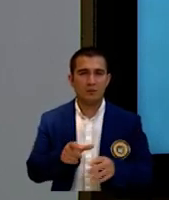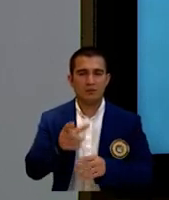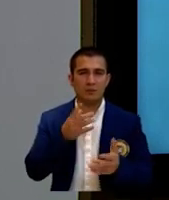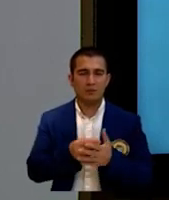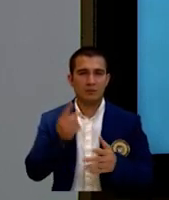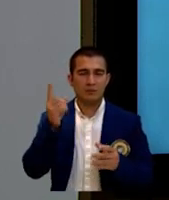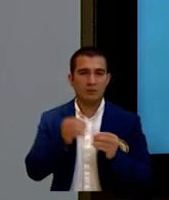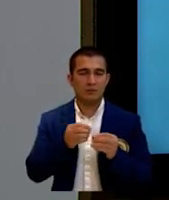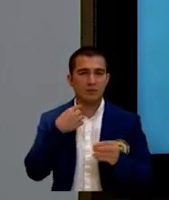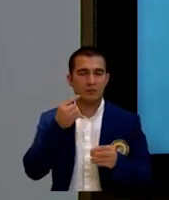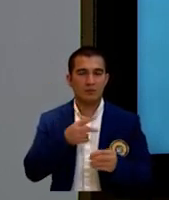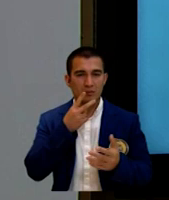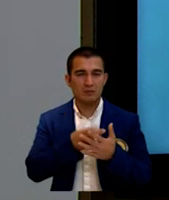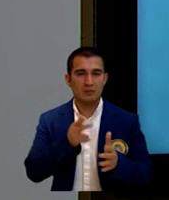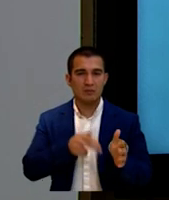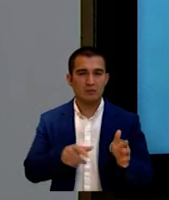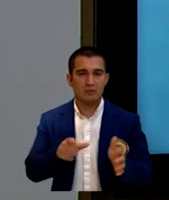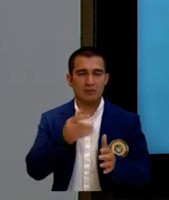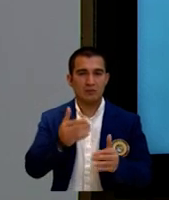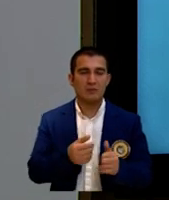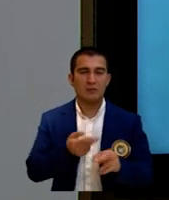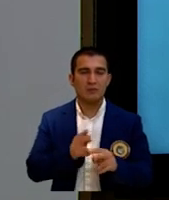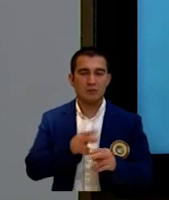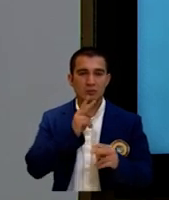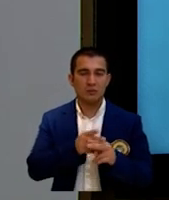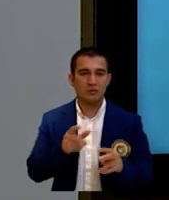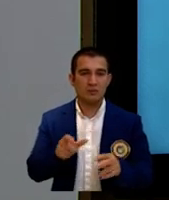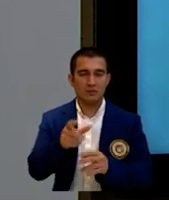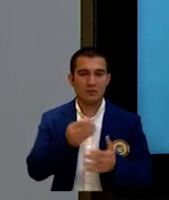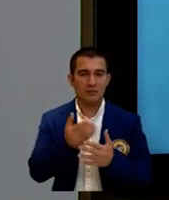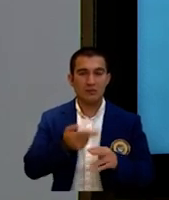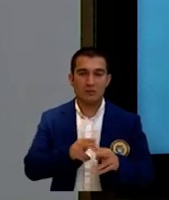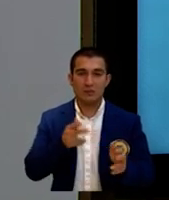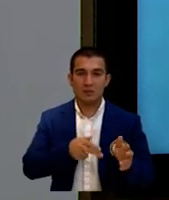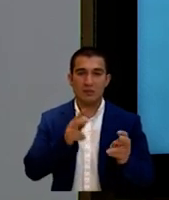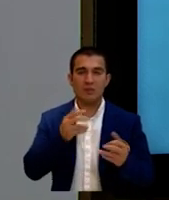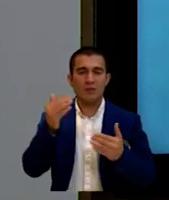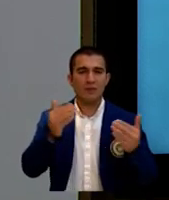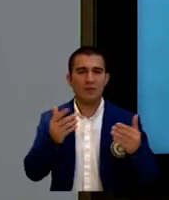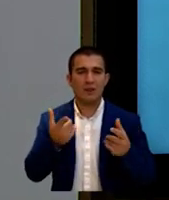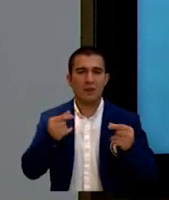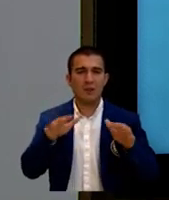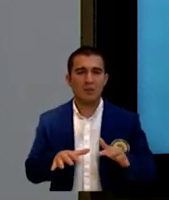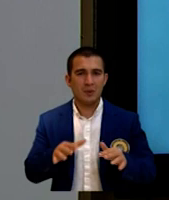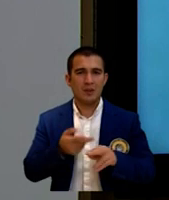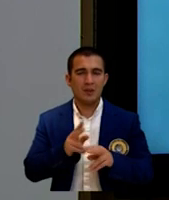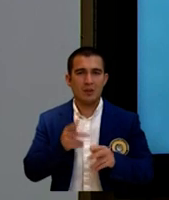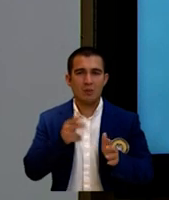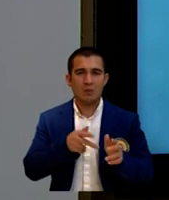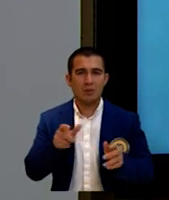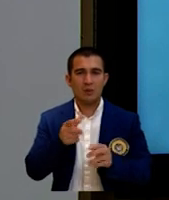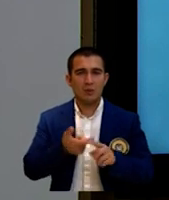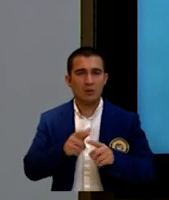taligiga murojaat qilganmiz. Va bu uzun temir yo'llar qaysi davlatlarda ekanligi xaritalar yordamida